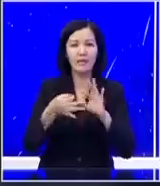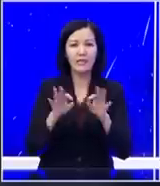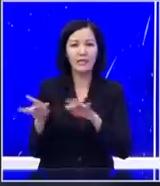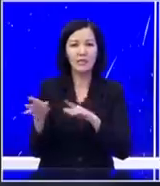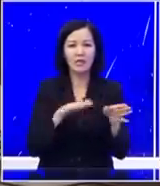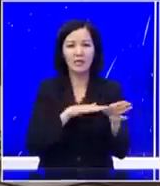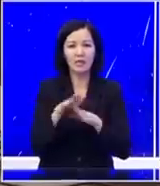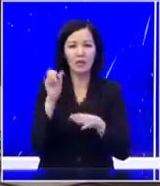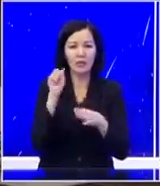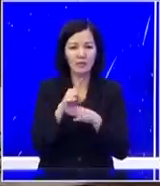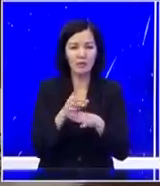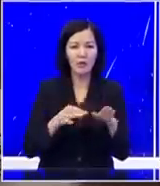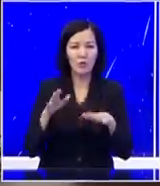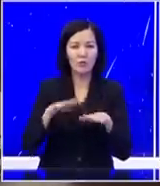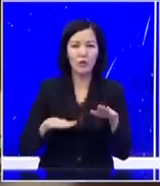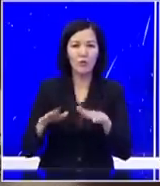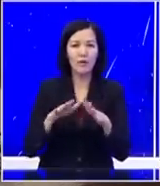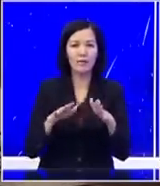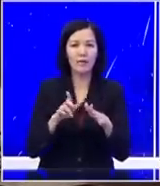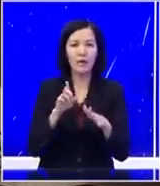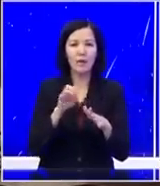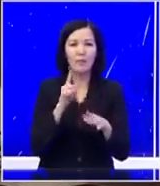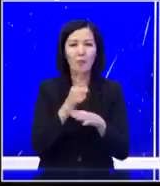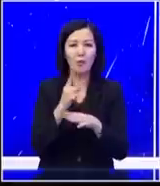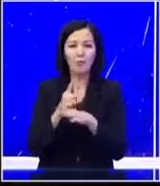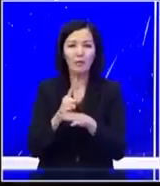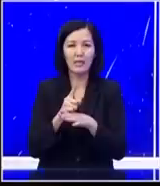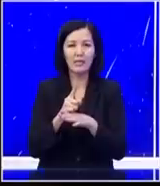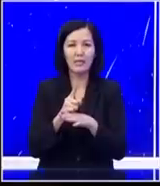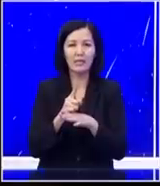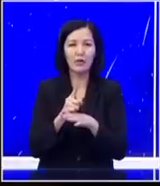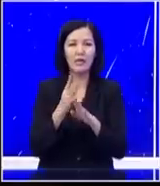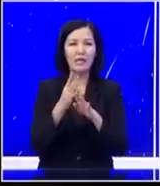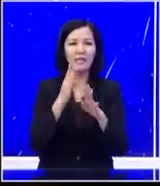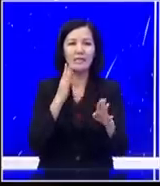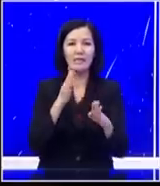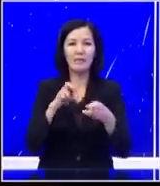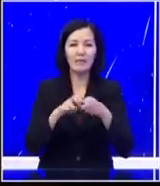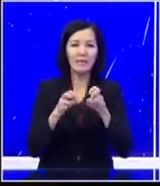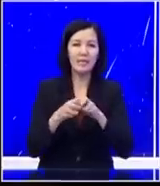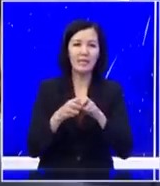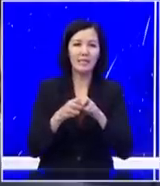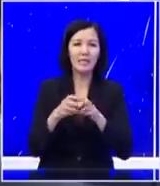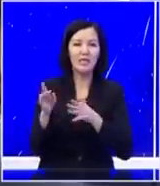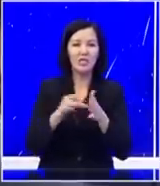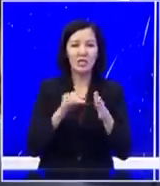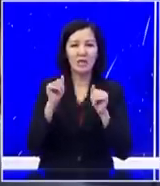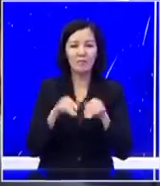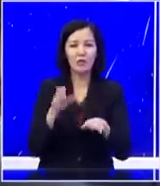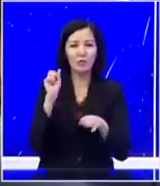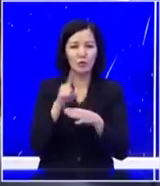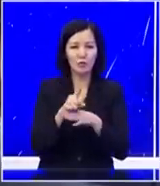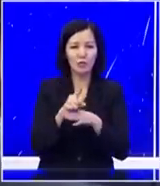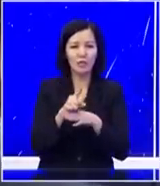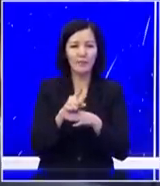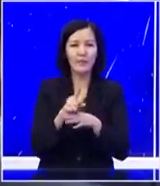шаралар атқаруды тапсырды. Облыс аумағында орналасқан блок бекеттерді ұзын сонар кезек мәселесінде мамандарға жылдам